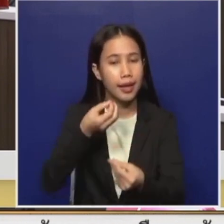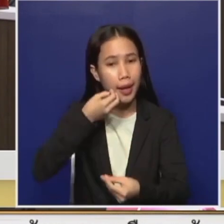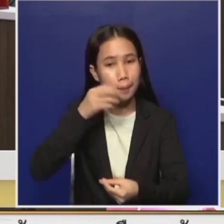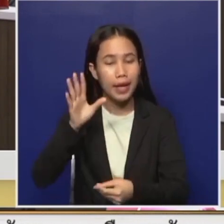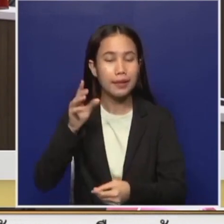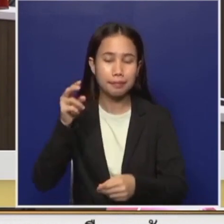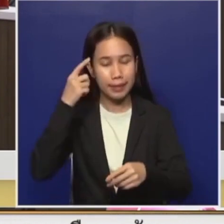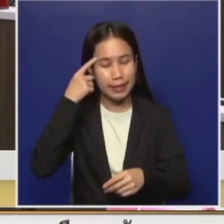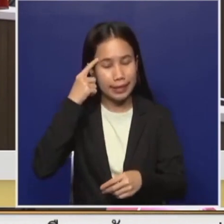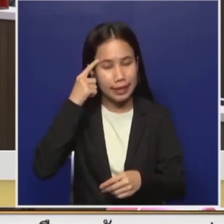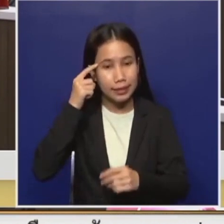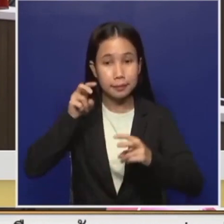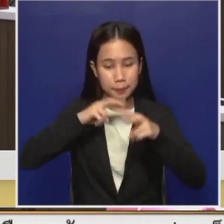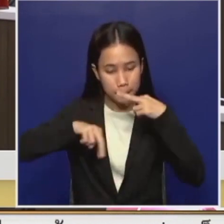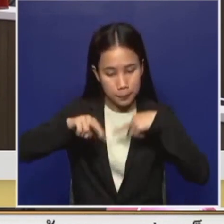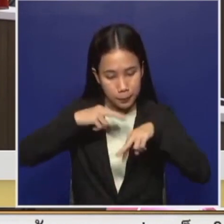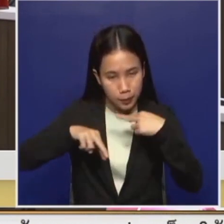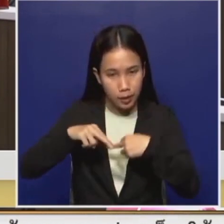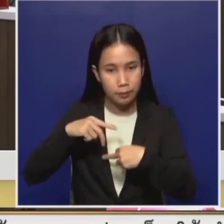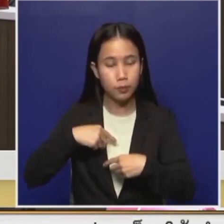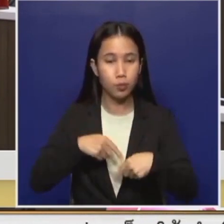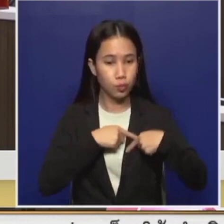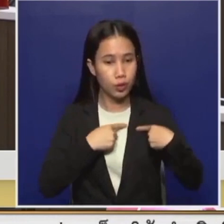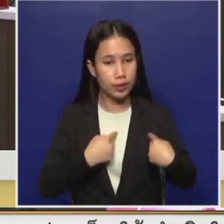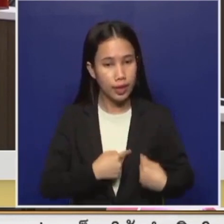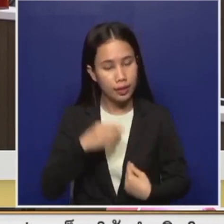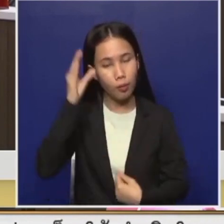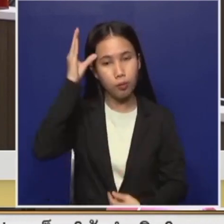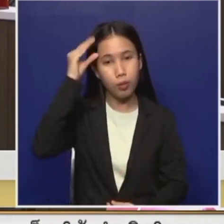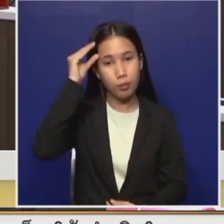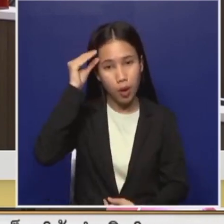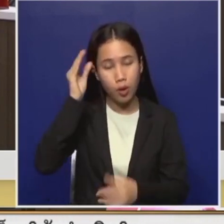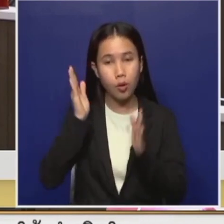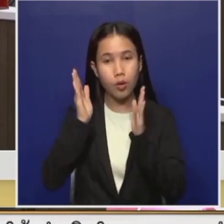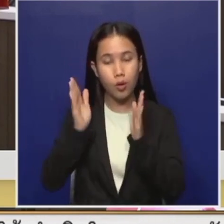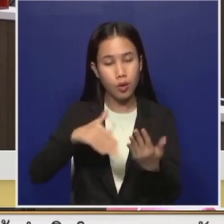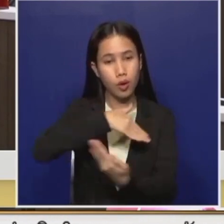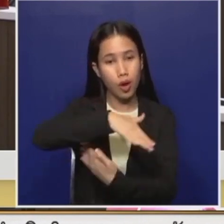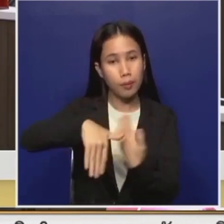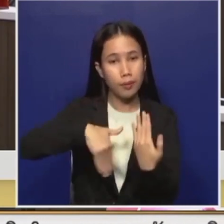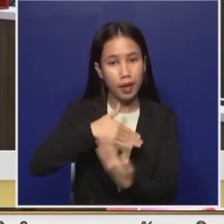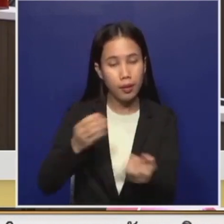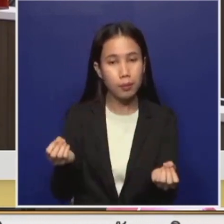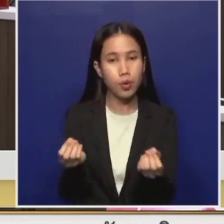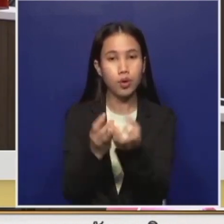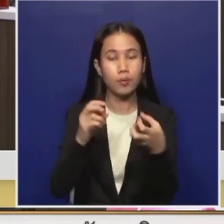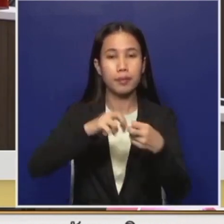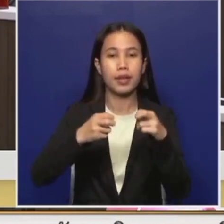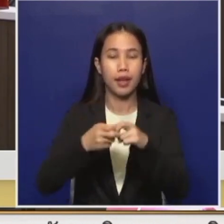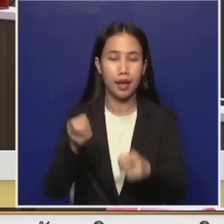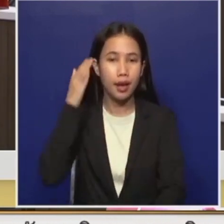ตรวสอบใจตรวสอบสมองตรวสอบผู้คนรอบข้างผลกระทบที่เกิดอย่ก